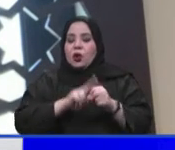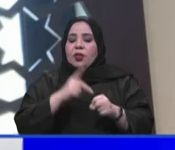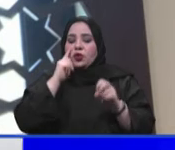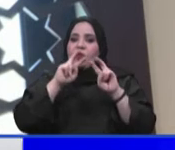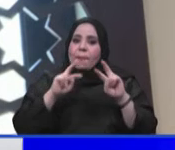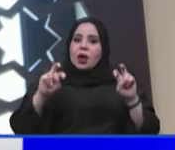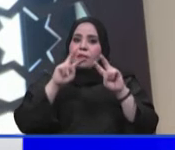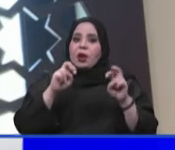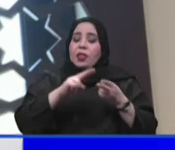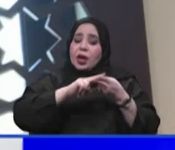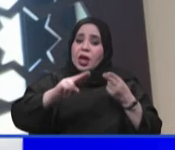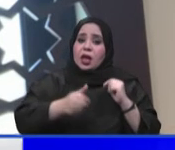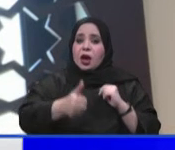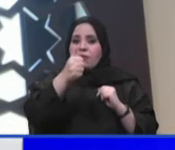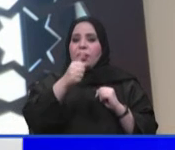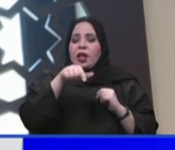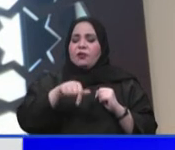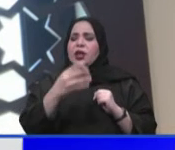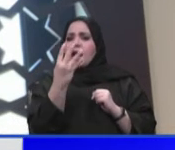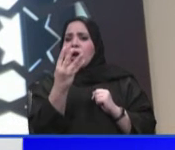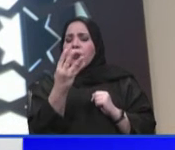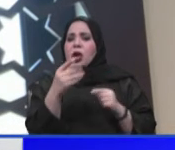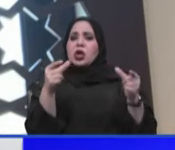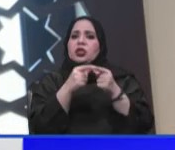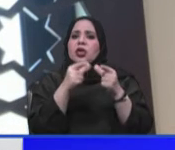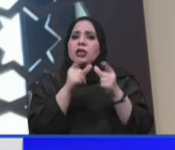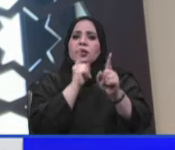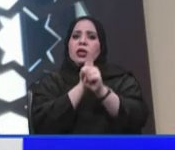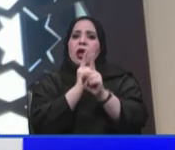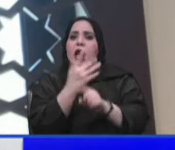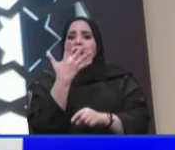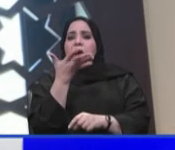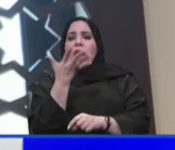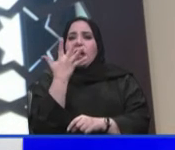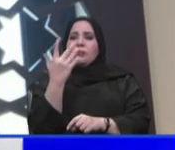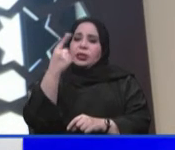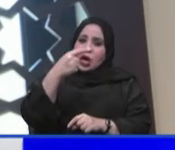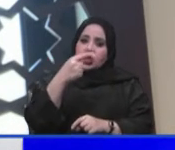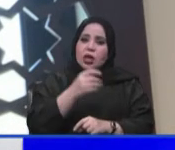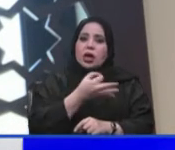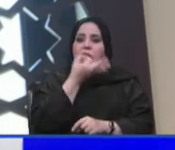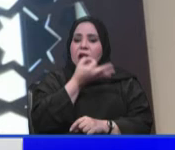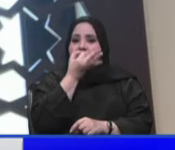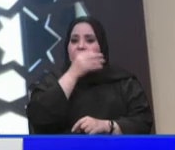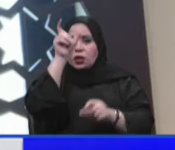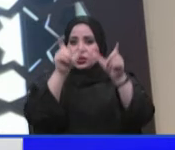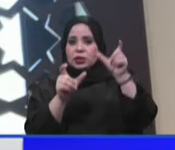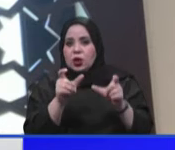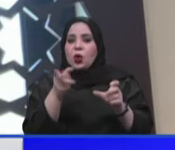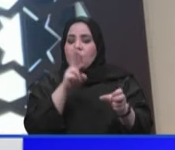عندنا طبعاً 4 جلسات، وهذه ال4 جلسات فيها 15 متحدث، كل من راح ينقل خبرته وراح